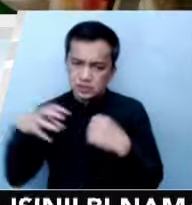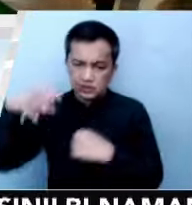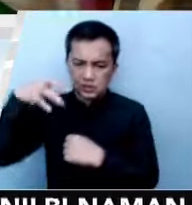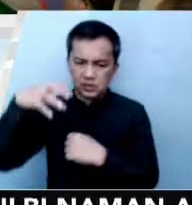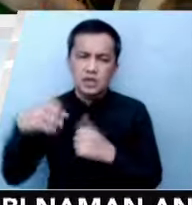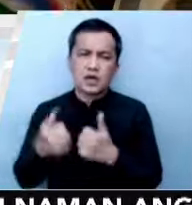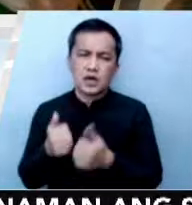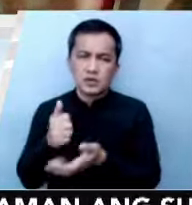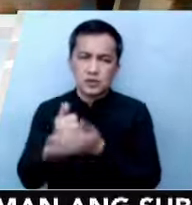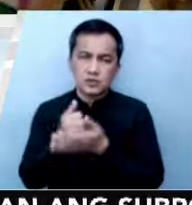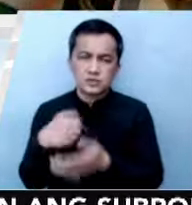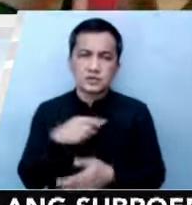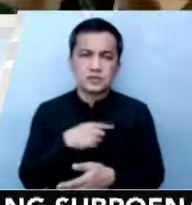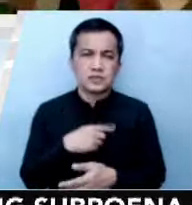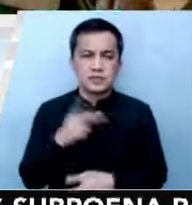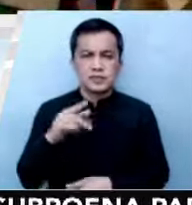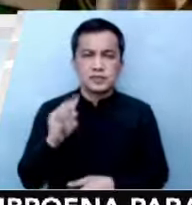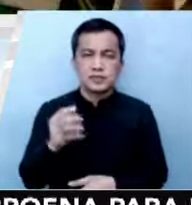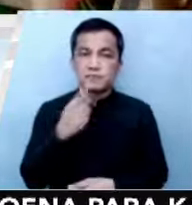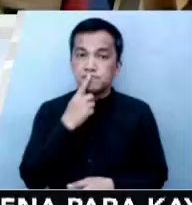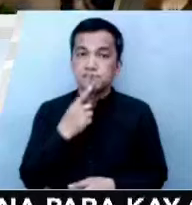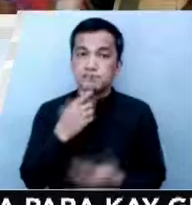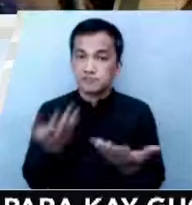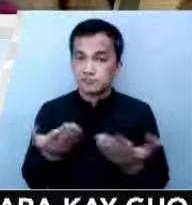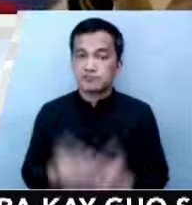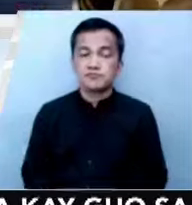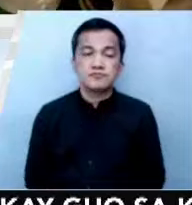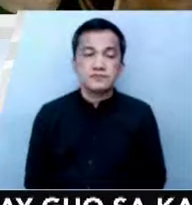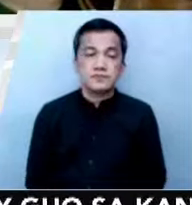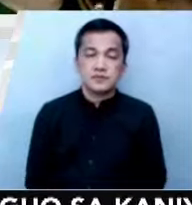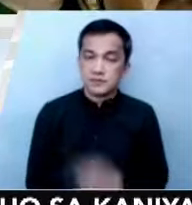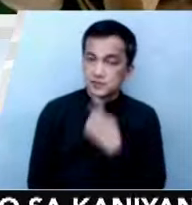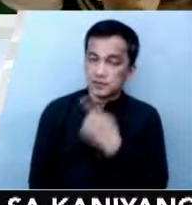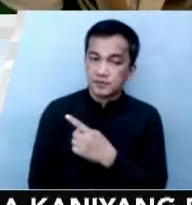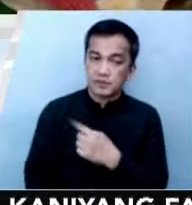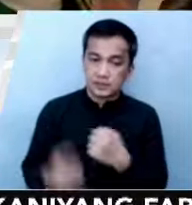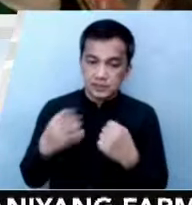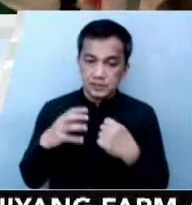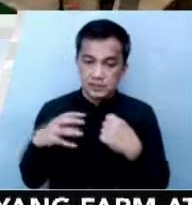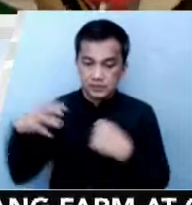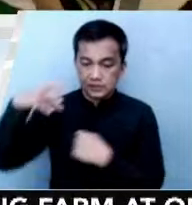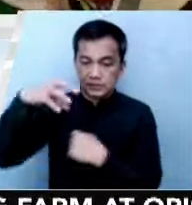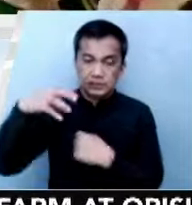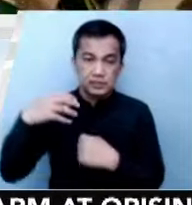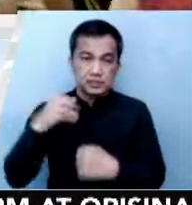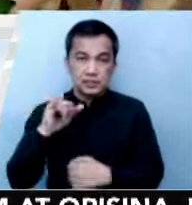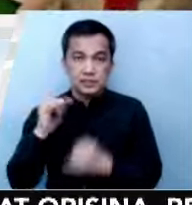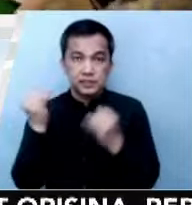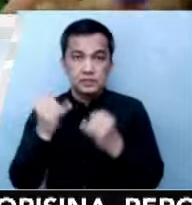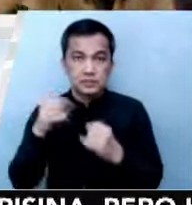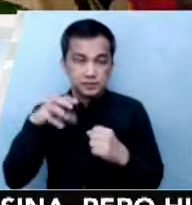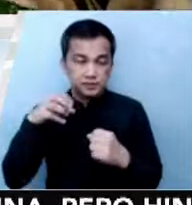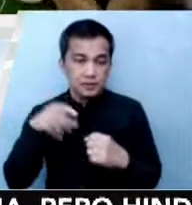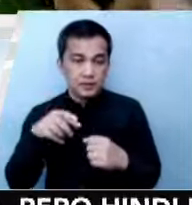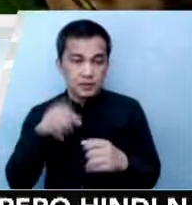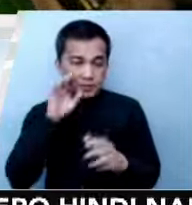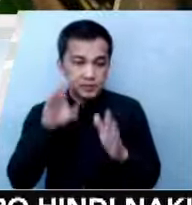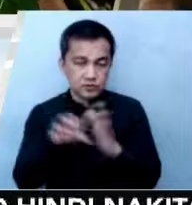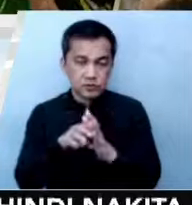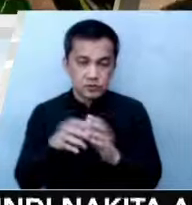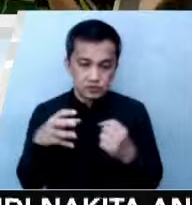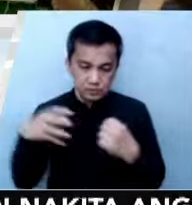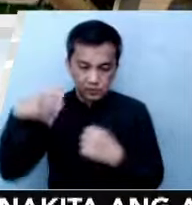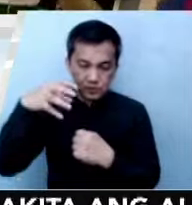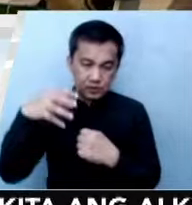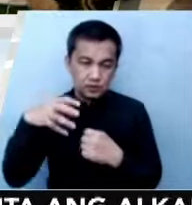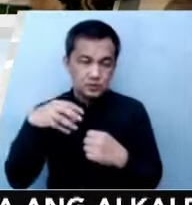atin? Kuya Kim, ano na? Ang satellite imagery o satellite images ay mga litrato ng ating planeta na kuha ng mga satellite mula sa kalawakan. Meron